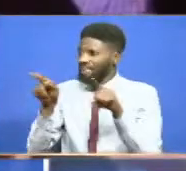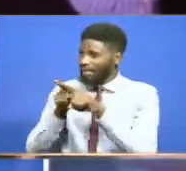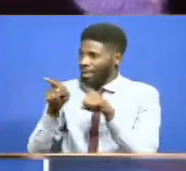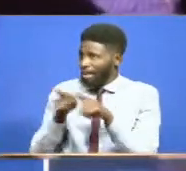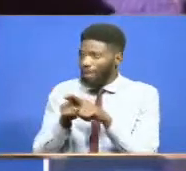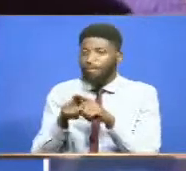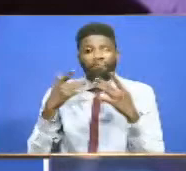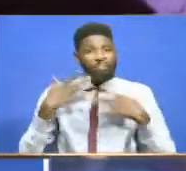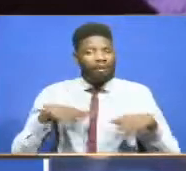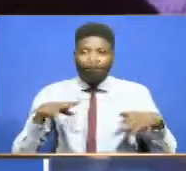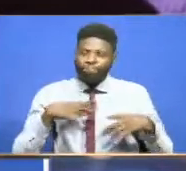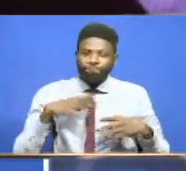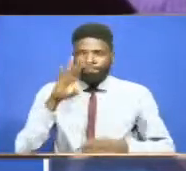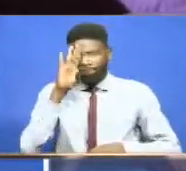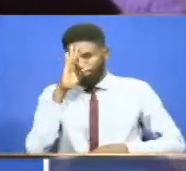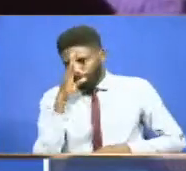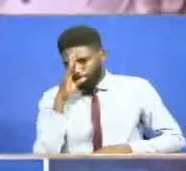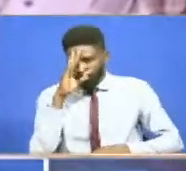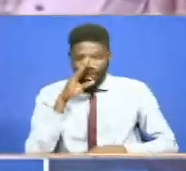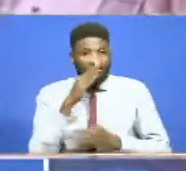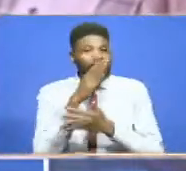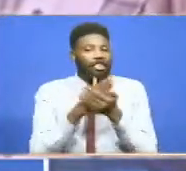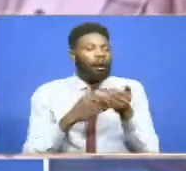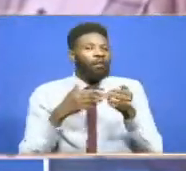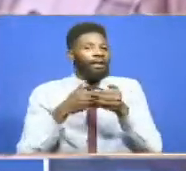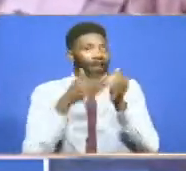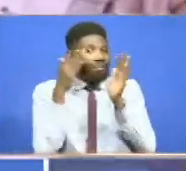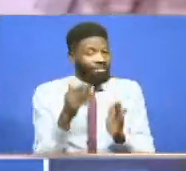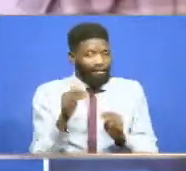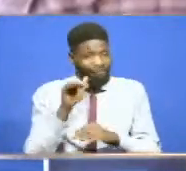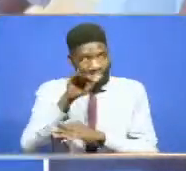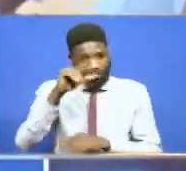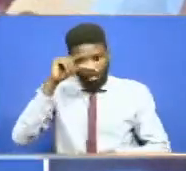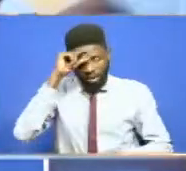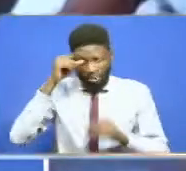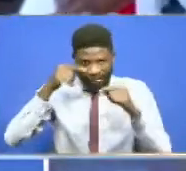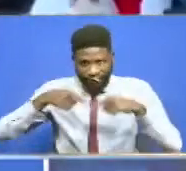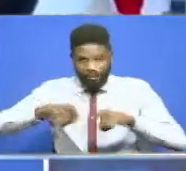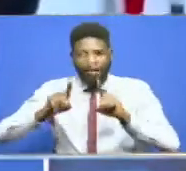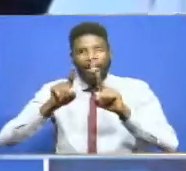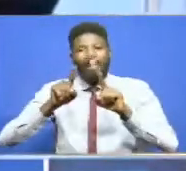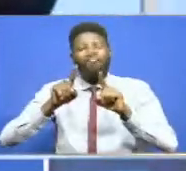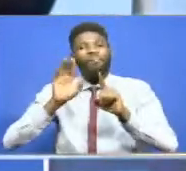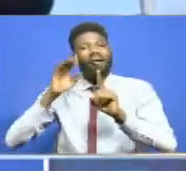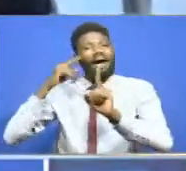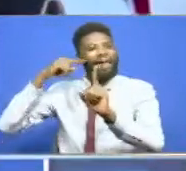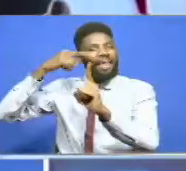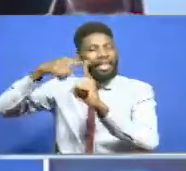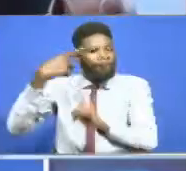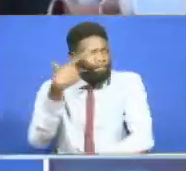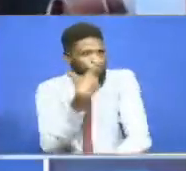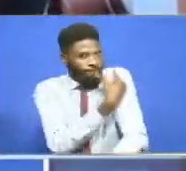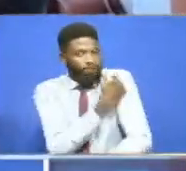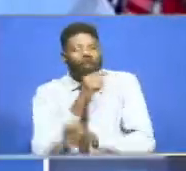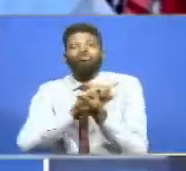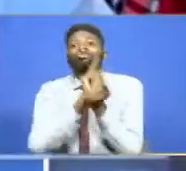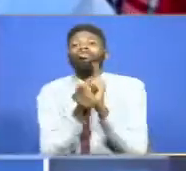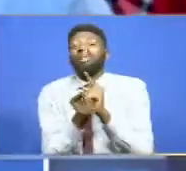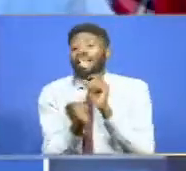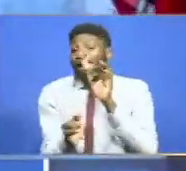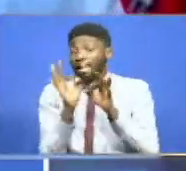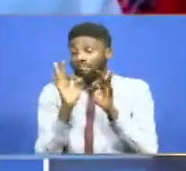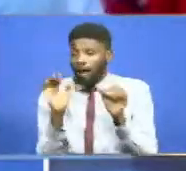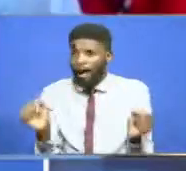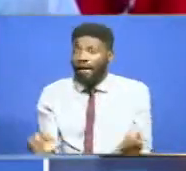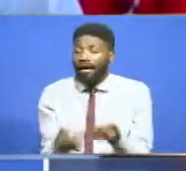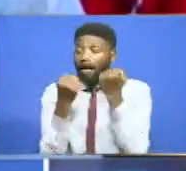ya sintofahamu, baadhi ya viongozi wanahimiza serikali kuchunguza upya lengo lake la kutoa chanjo ikiwa nchi hii